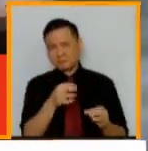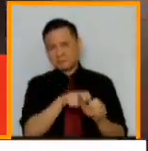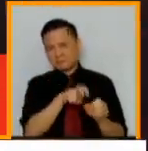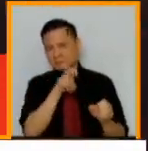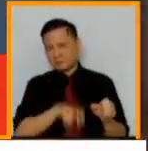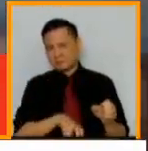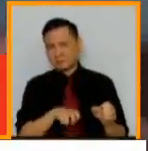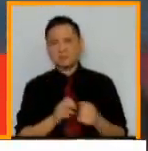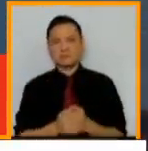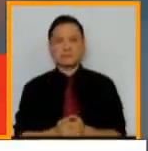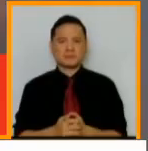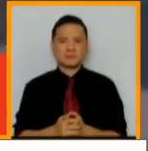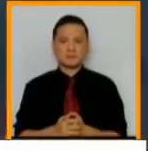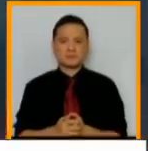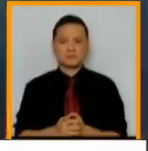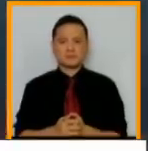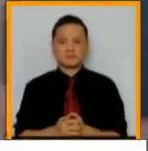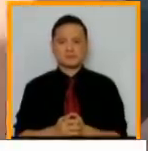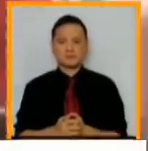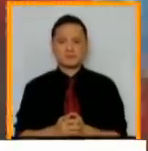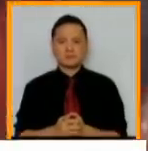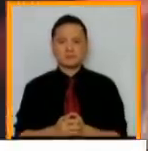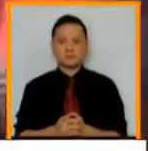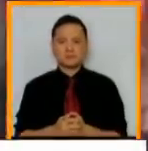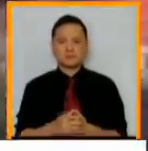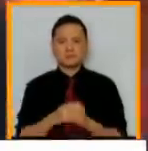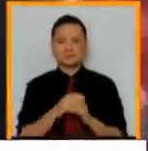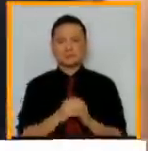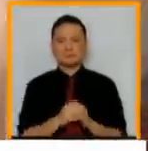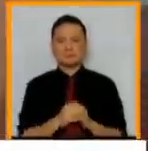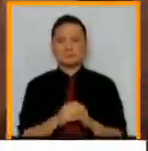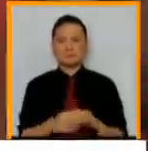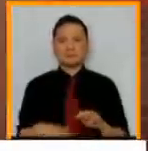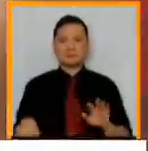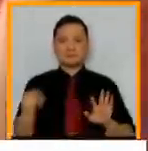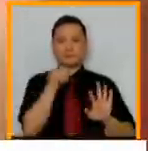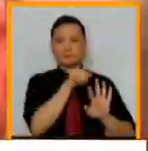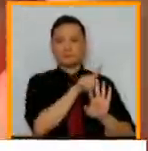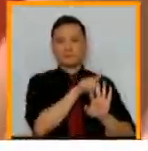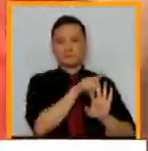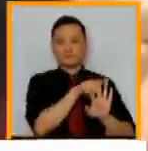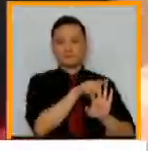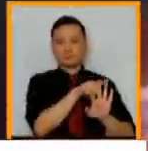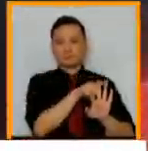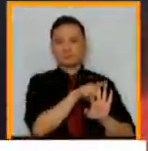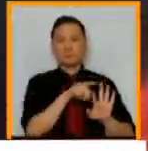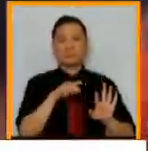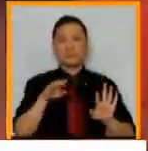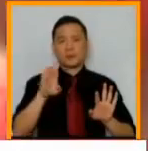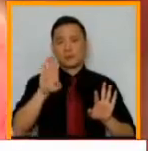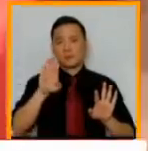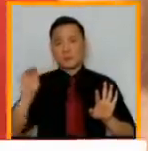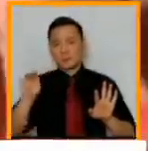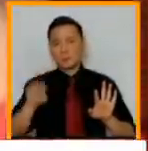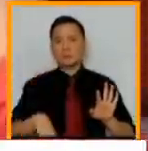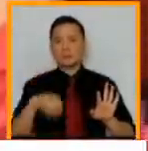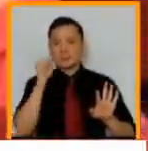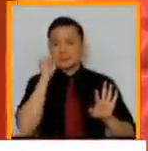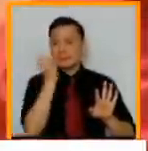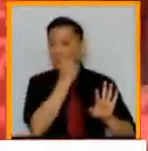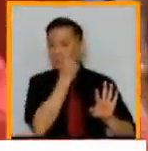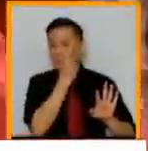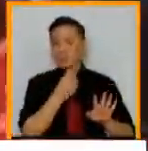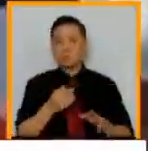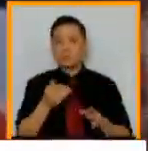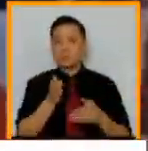kandidatura. Tumungo ang magkatandem na sina dating Senador Bongbong Marcos at Davao City Mayor Sara Duterte sa Borongan City